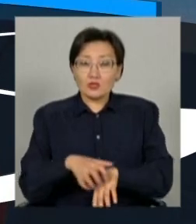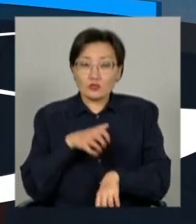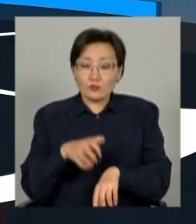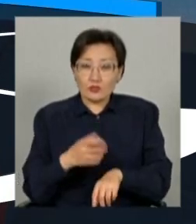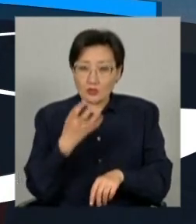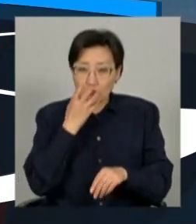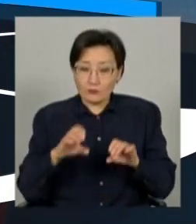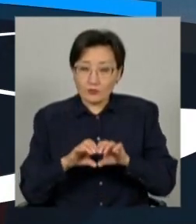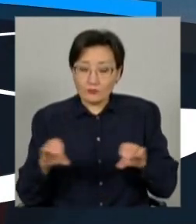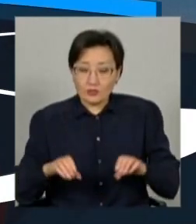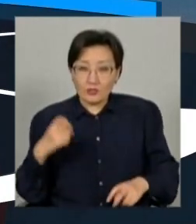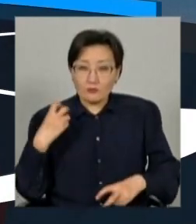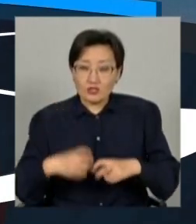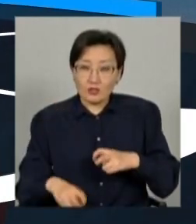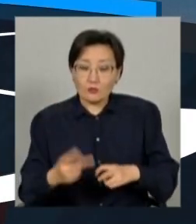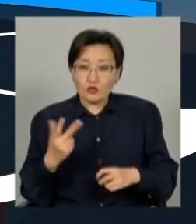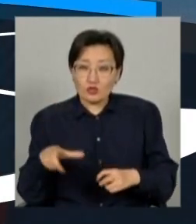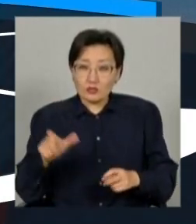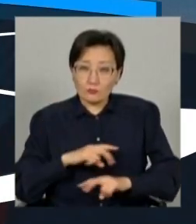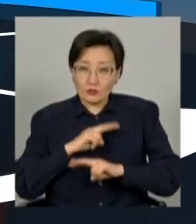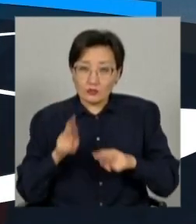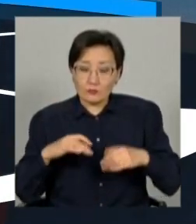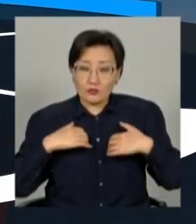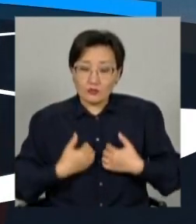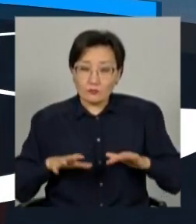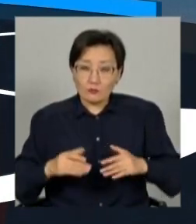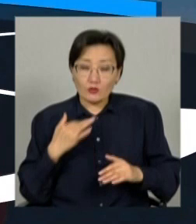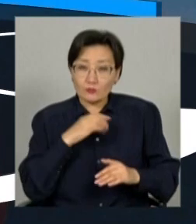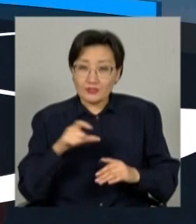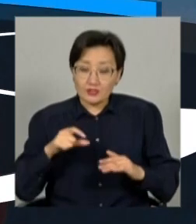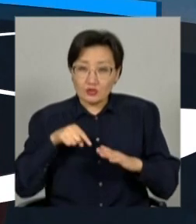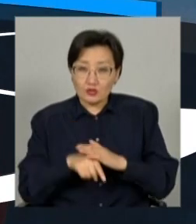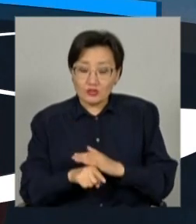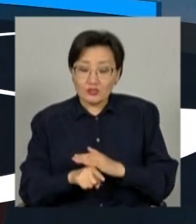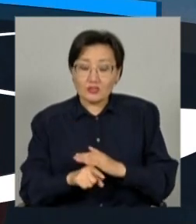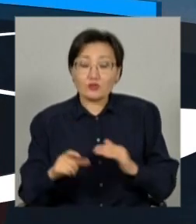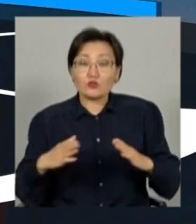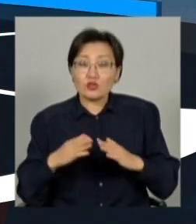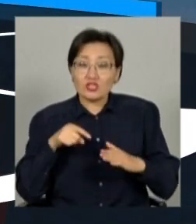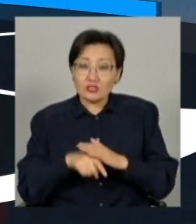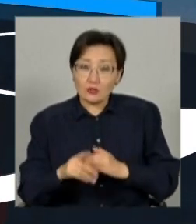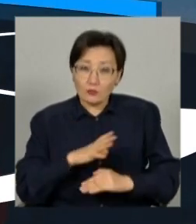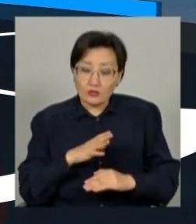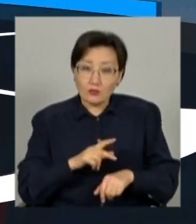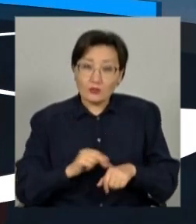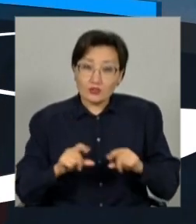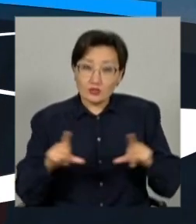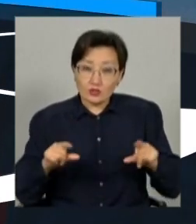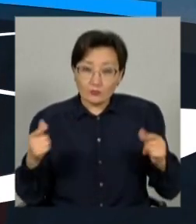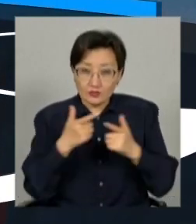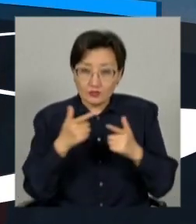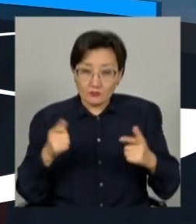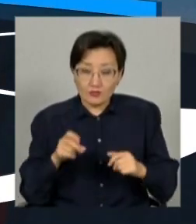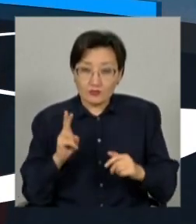Көкшетауда жылу құбыры жарылып, үш адам қаза тапты. Қайғылы оқиға көп қабатты үйлердің бірінде болған. Облыстық полиция департаментінің